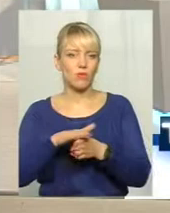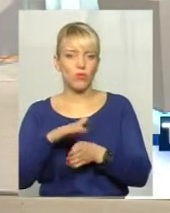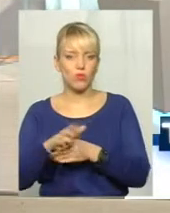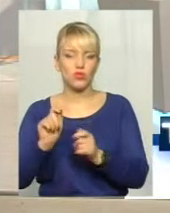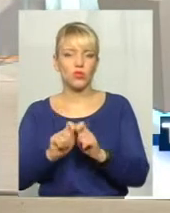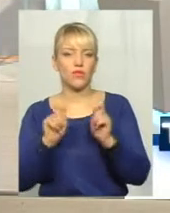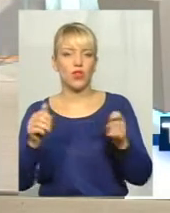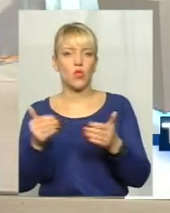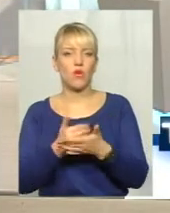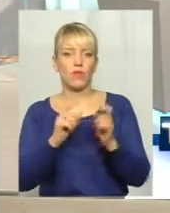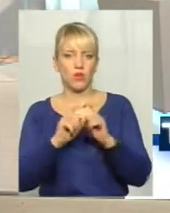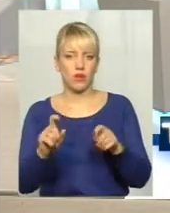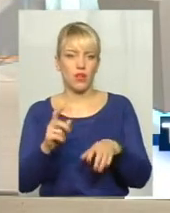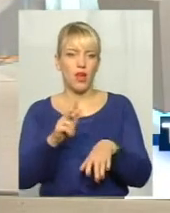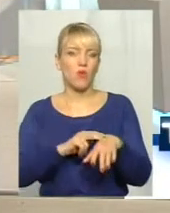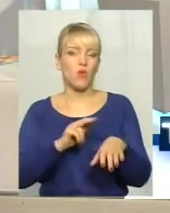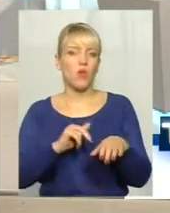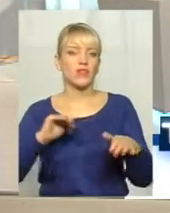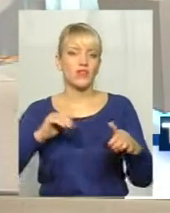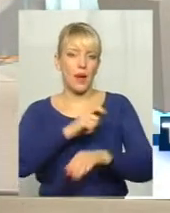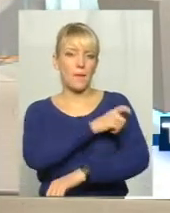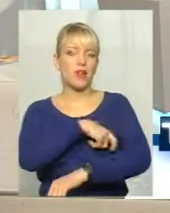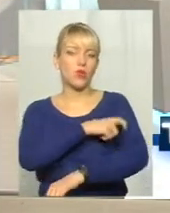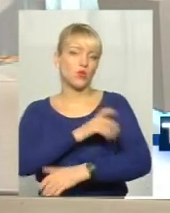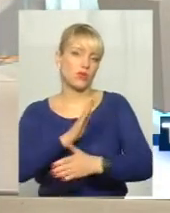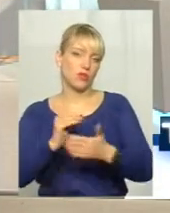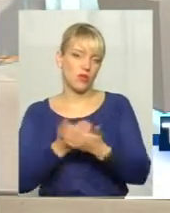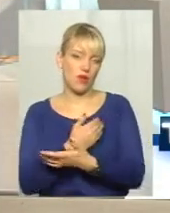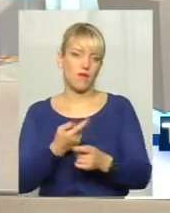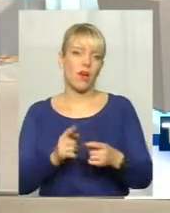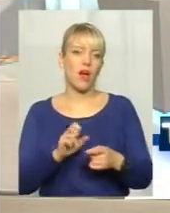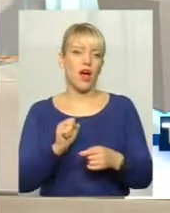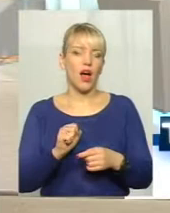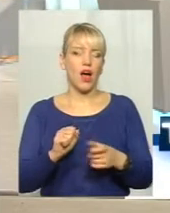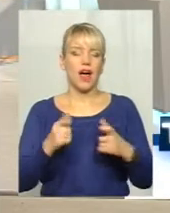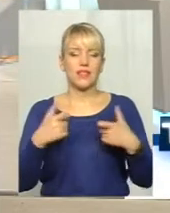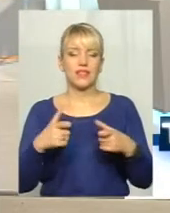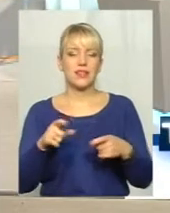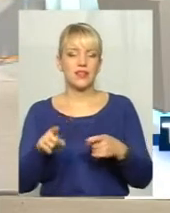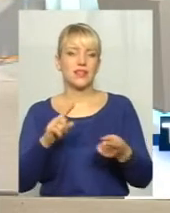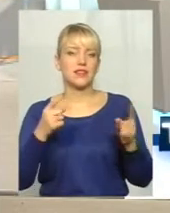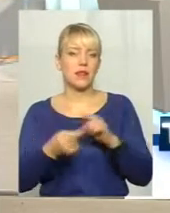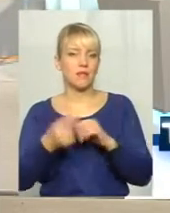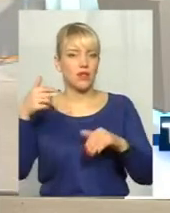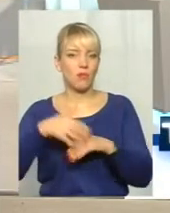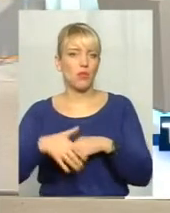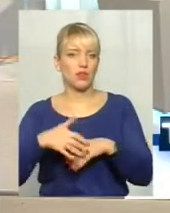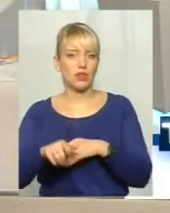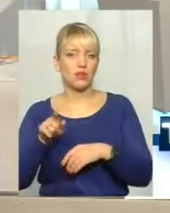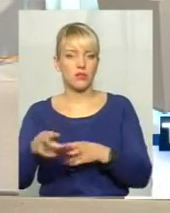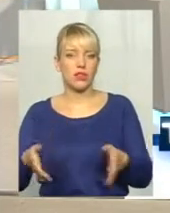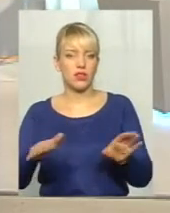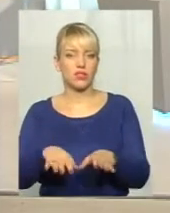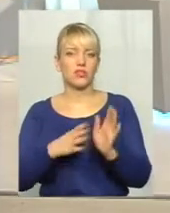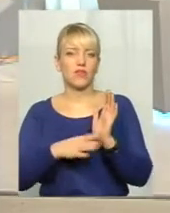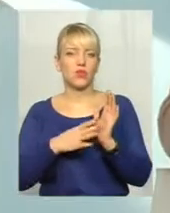органів. Тобто поліція тільки патрульна нова набралася. Насправді з переатестацією це велика підміна понять, тому що там змінилось, якщо не помиляюсь, залишилось